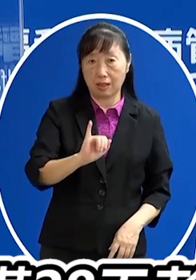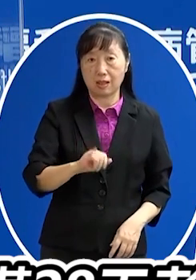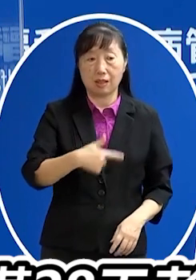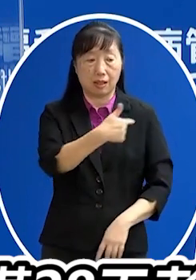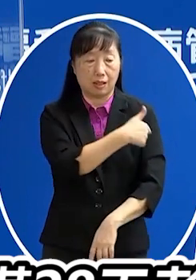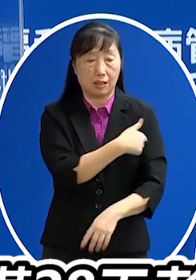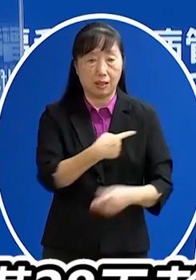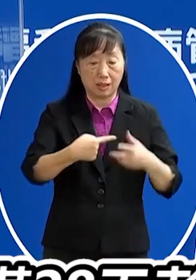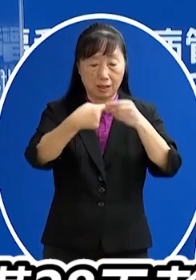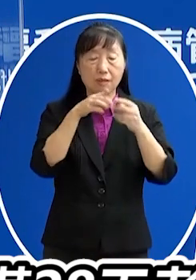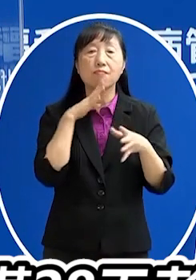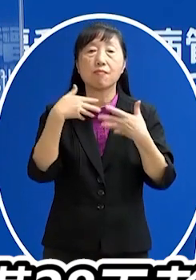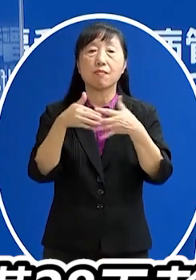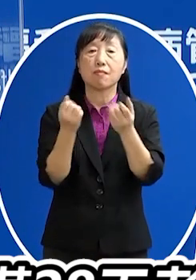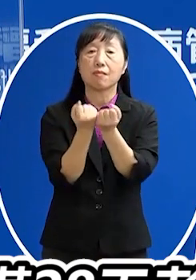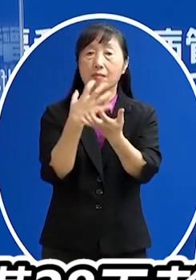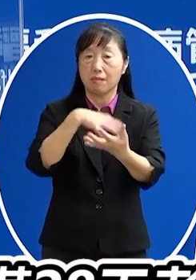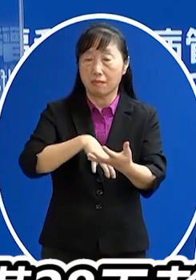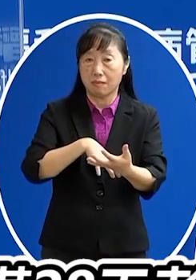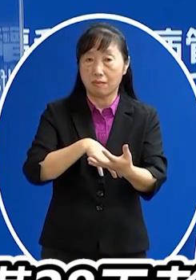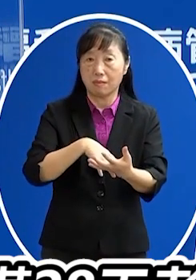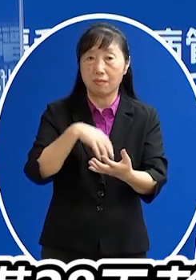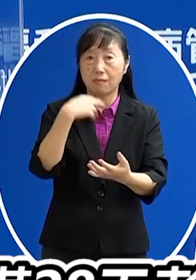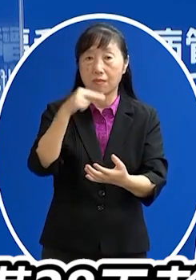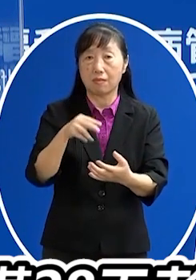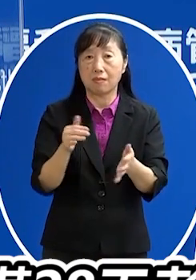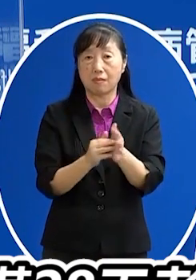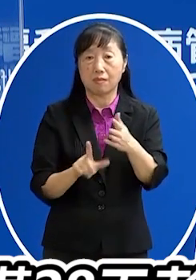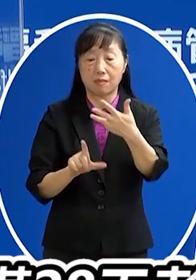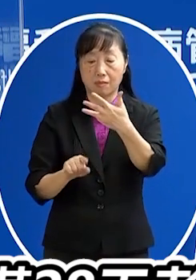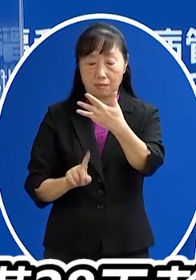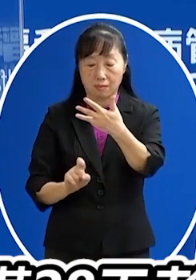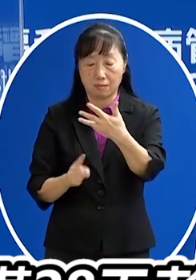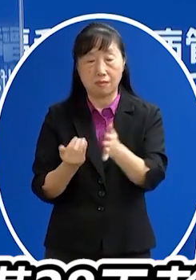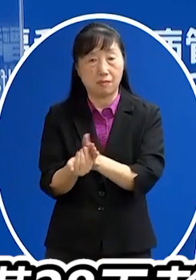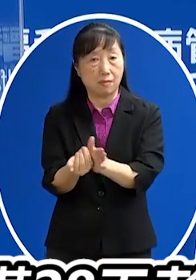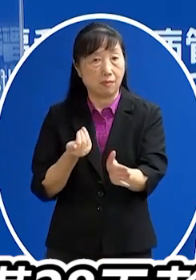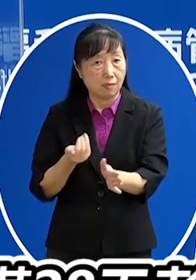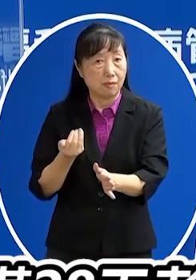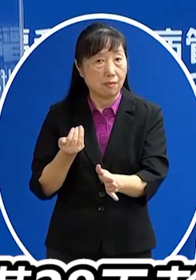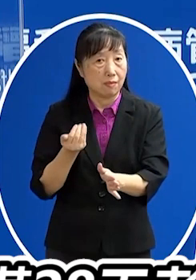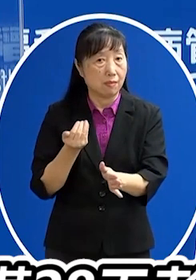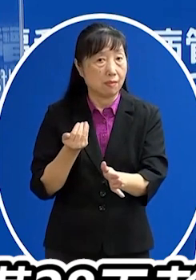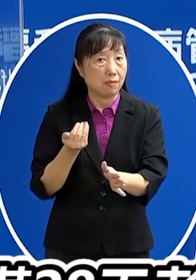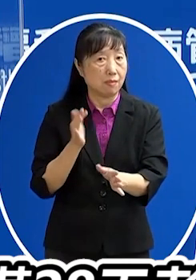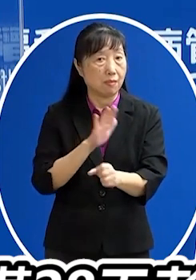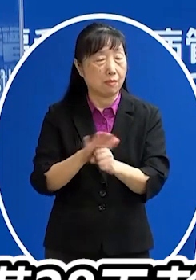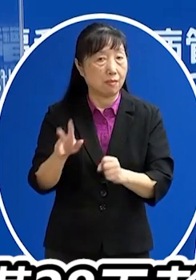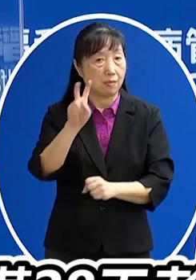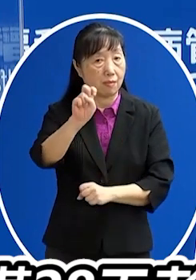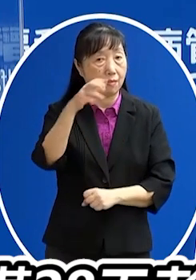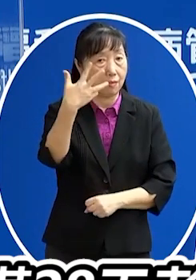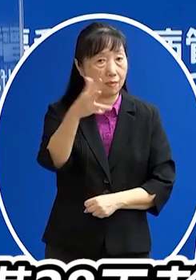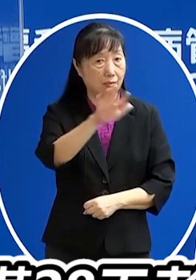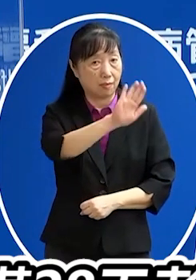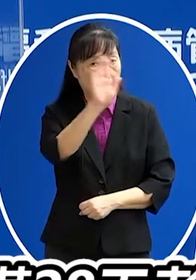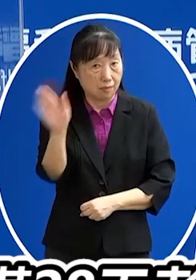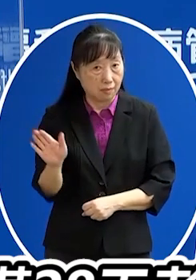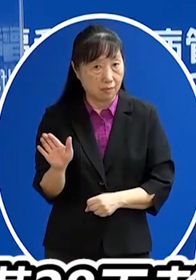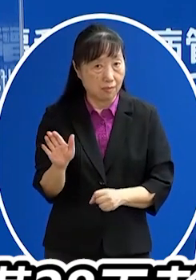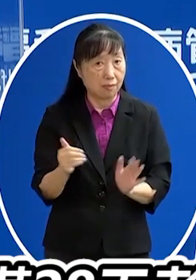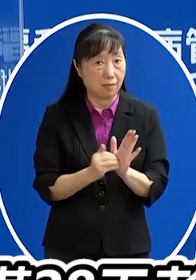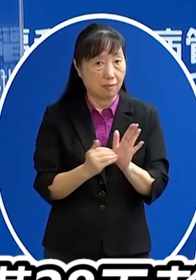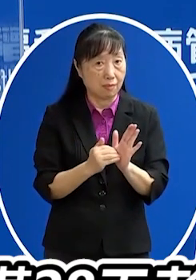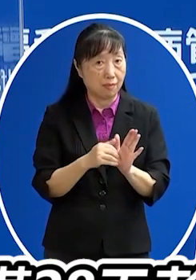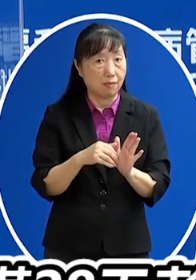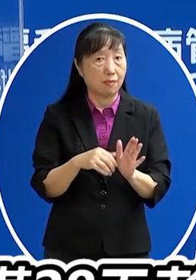剂已经接种 Moderna，且到8月11号前已间隔满28天者，那请